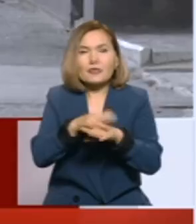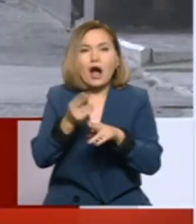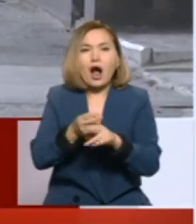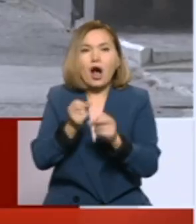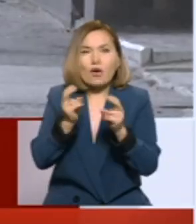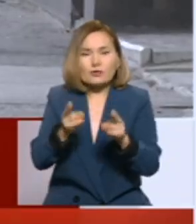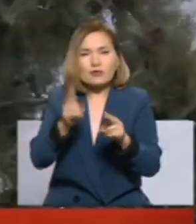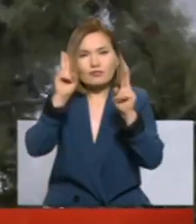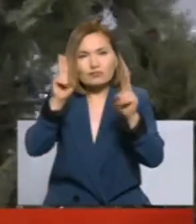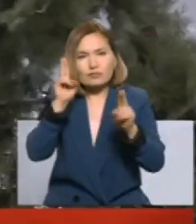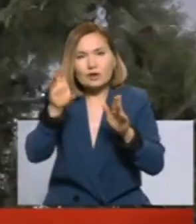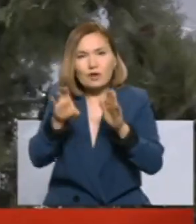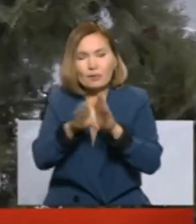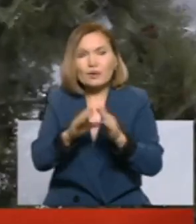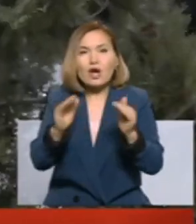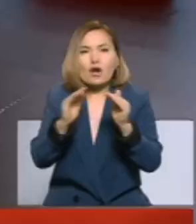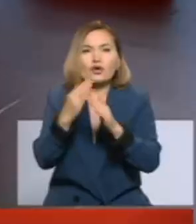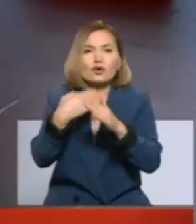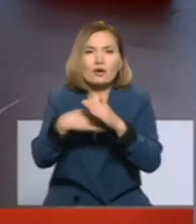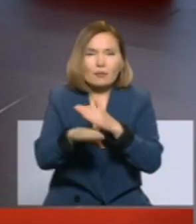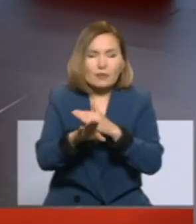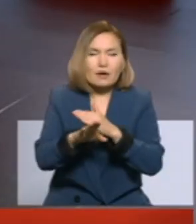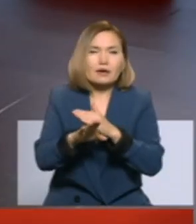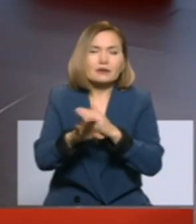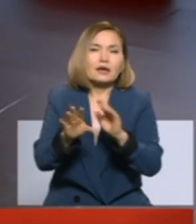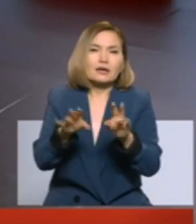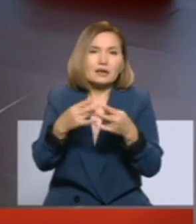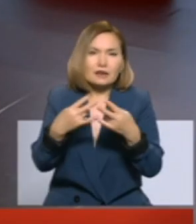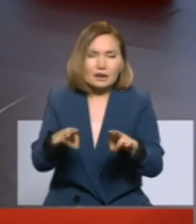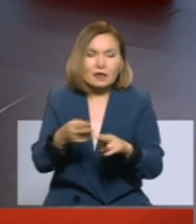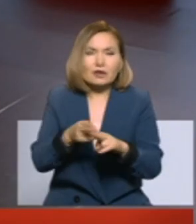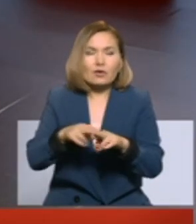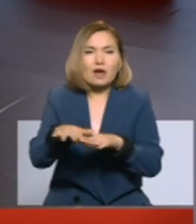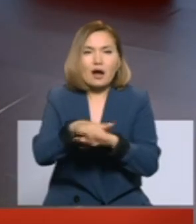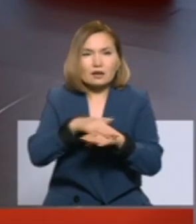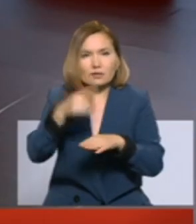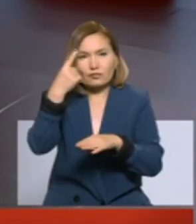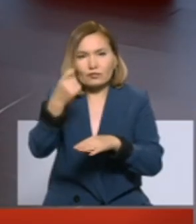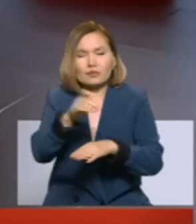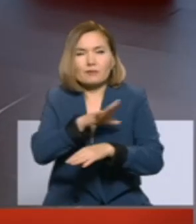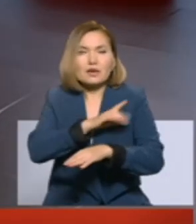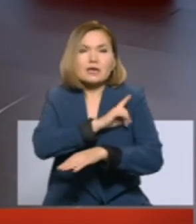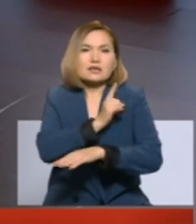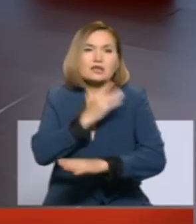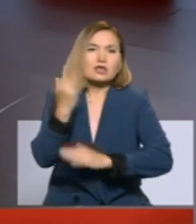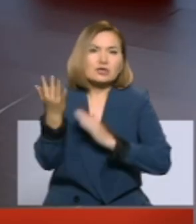шараларын қабылдап, аса сақ болуға шақырды. Мөлдір. Рахмет, Аягөз.